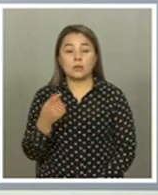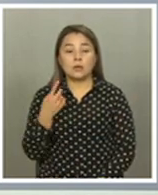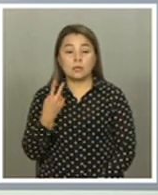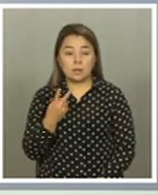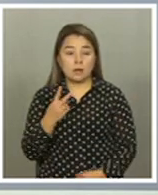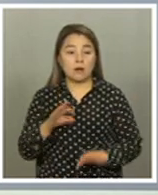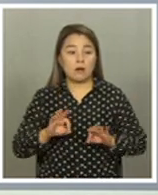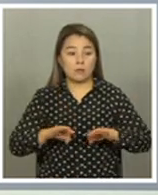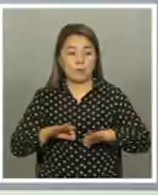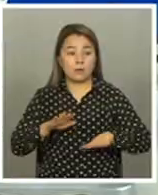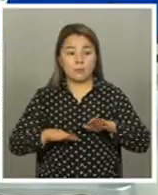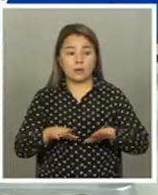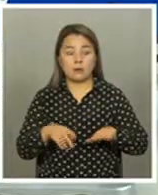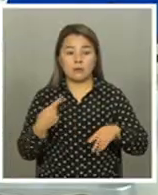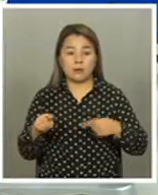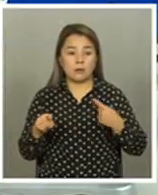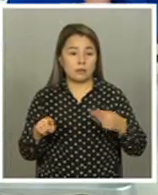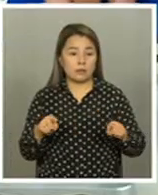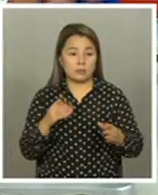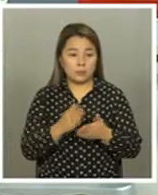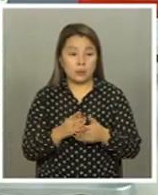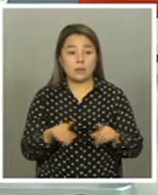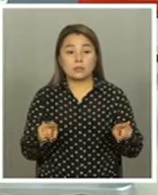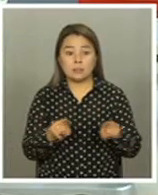болды. Енді дәл